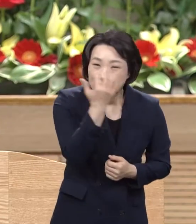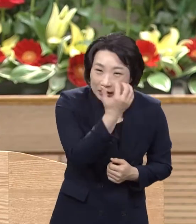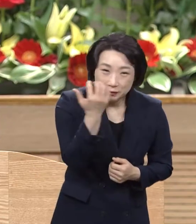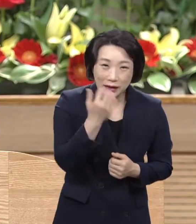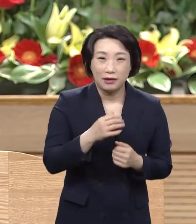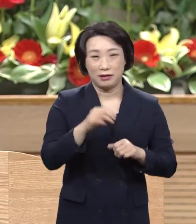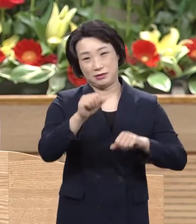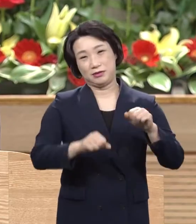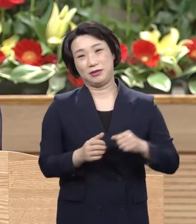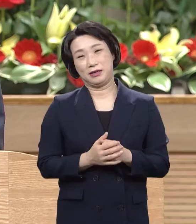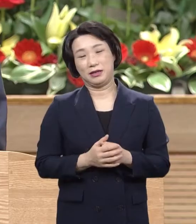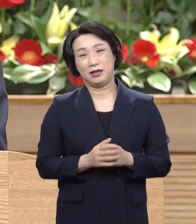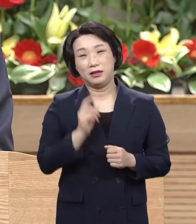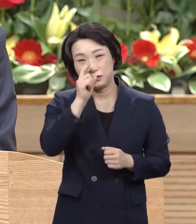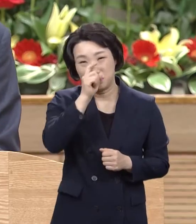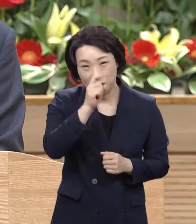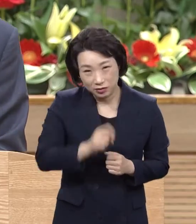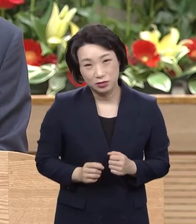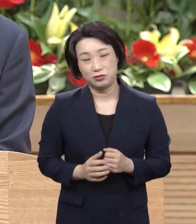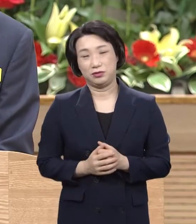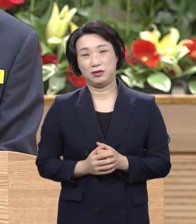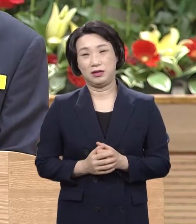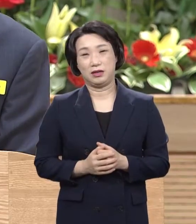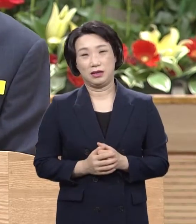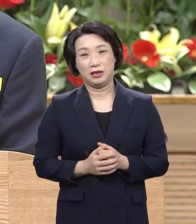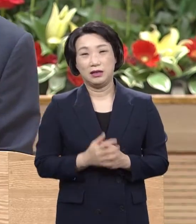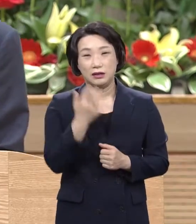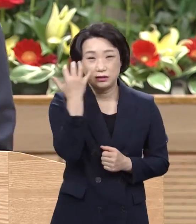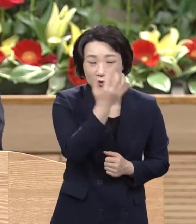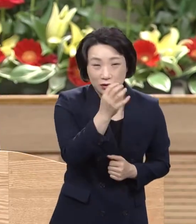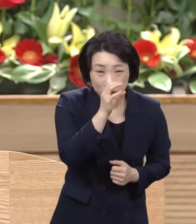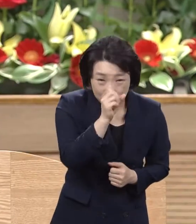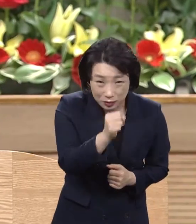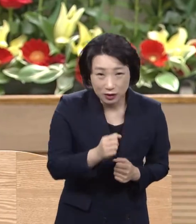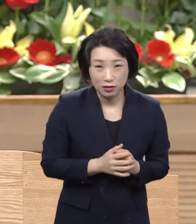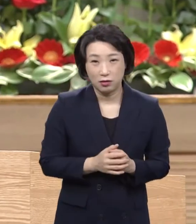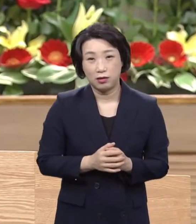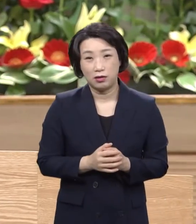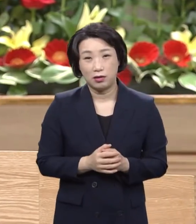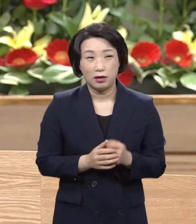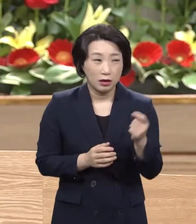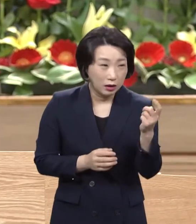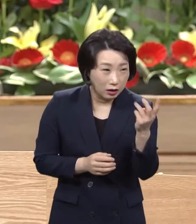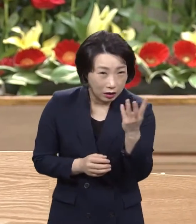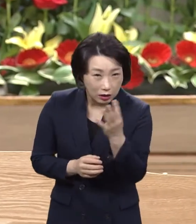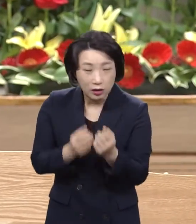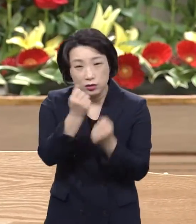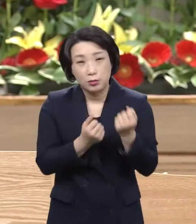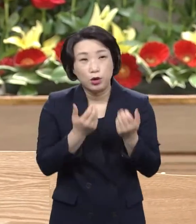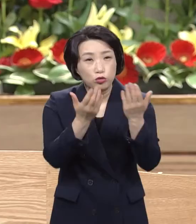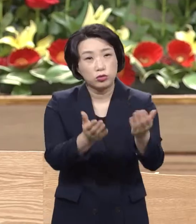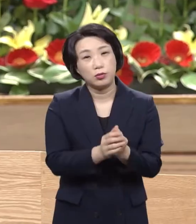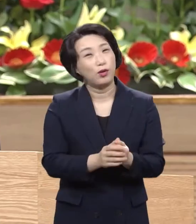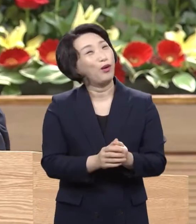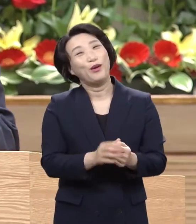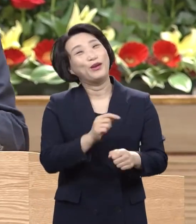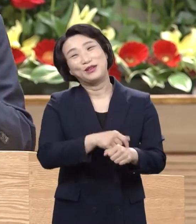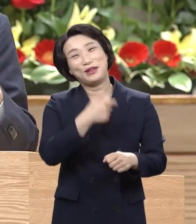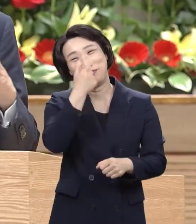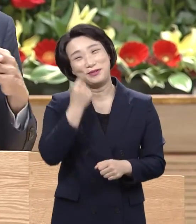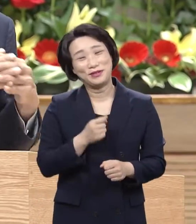음행과 더러운 것과 호색과, 요거 하나하나 설명하려면 끝도 없지 않겠어?